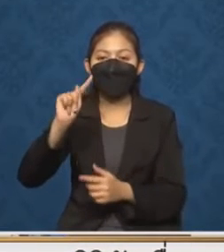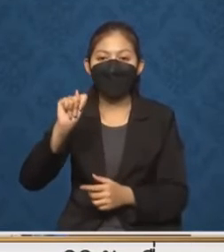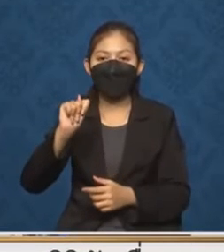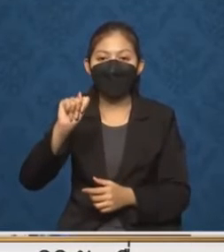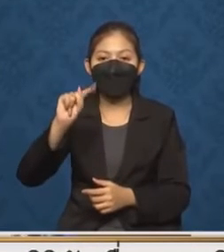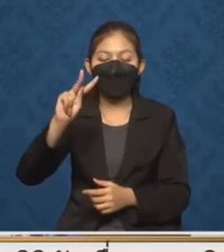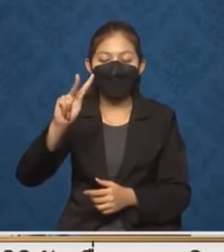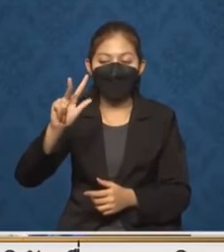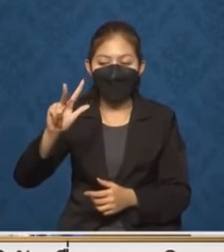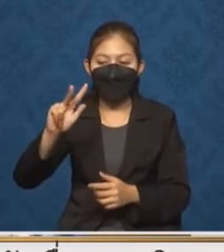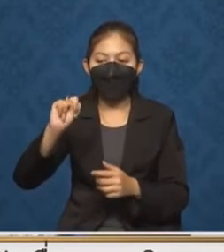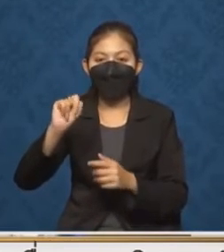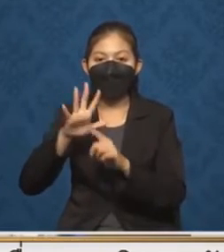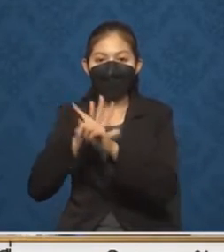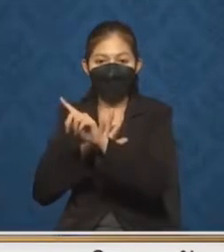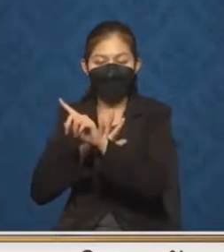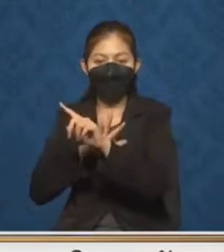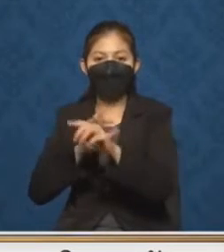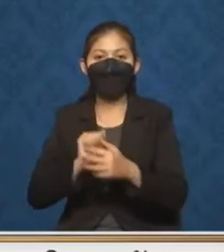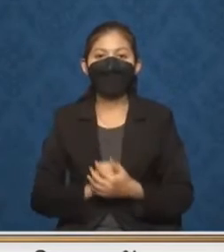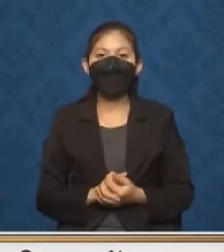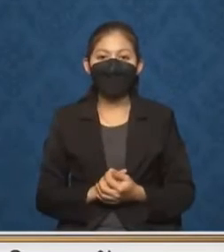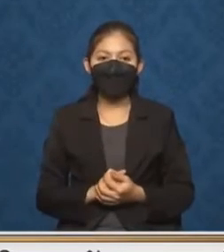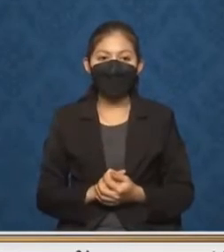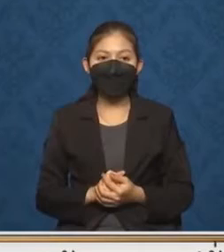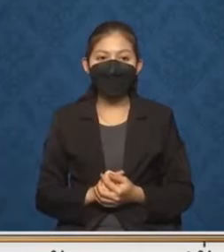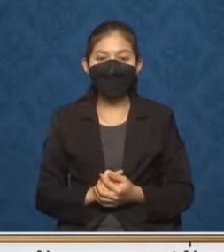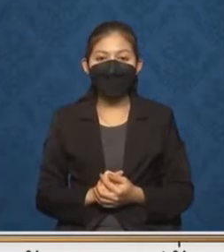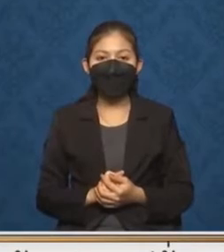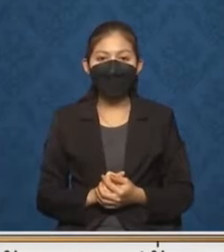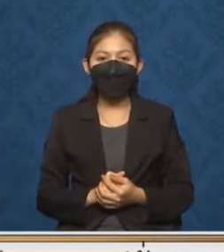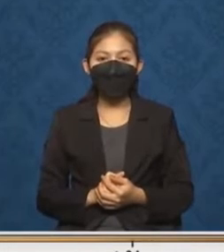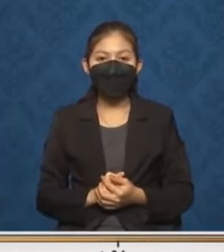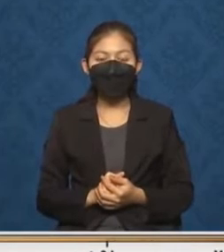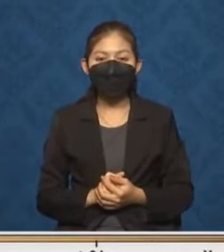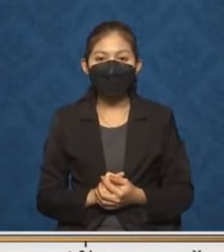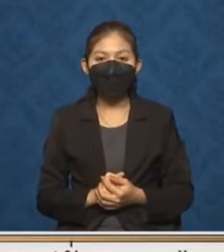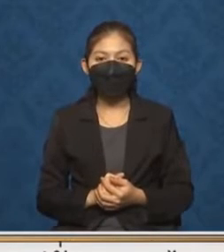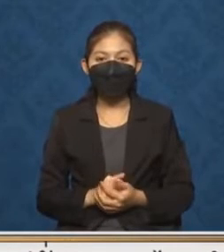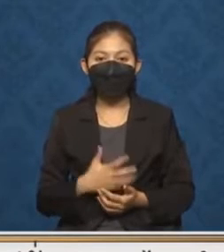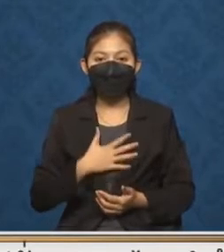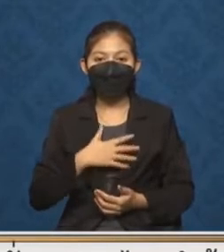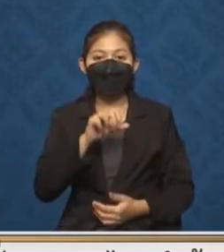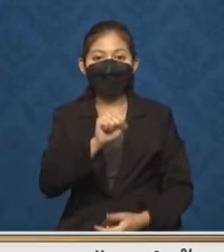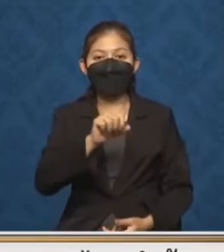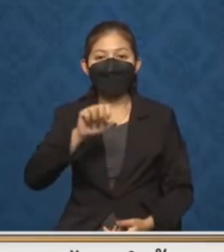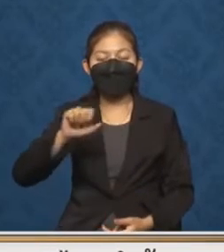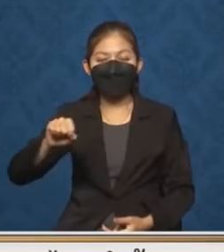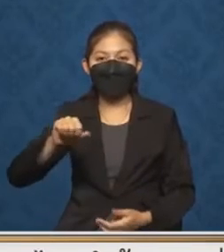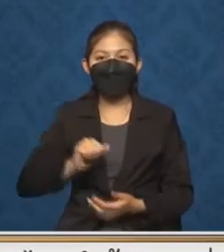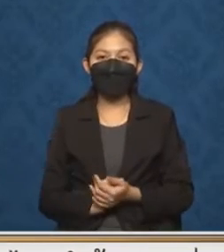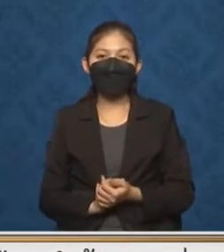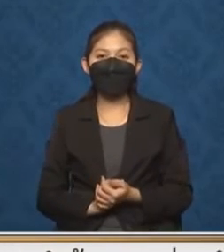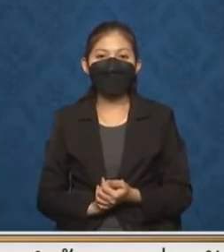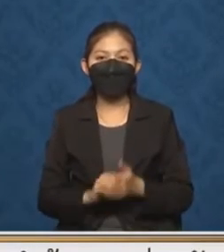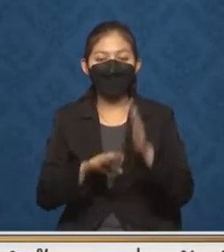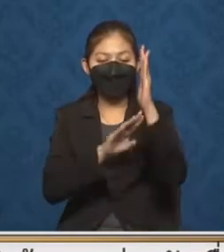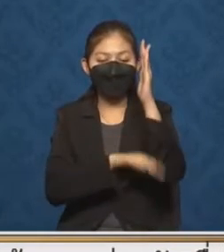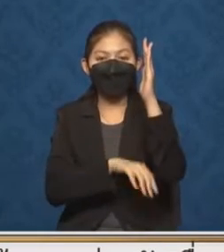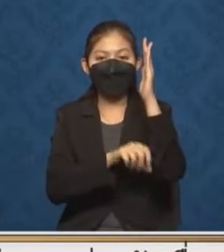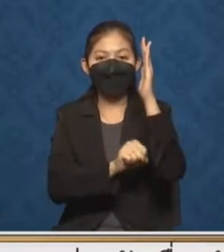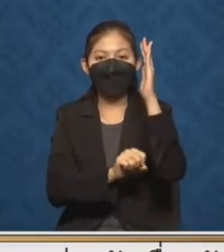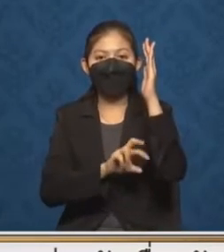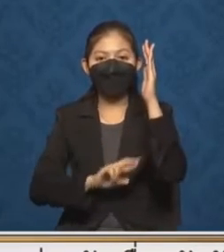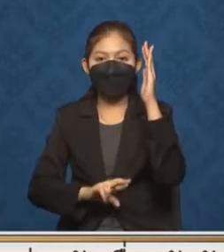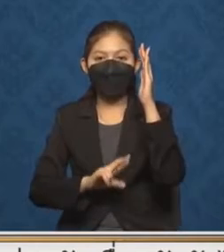ลับเรียนท่านประธานสภาที่เคารพครับกับผมนายวิวัฒนินวัชรมณีสมาชิกสภาผู้แทนราษฎรเขต2สุราษฎร์ธานีพรรค